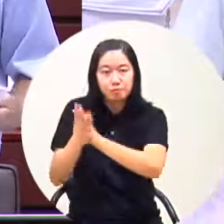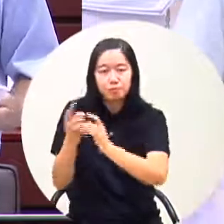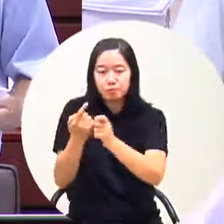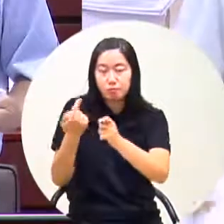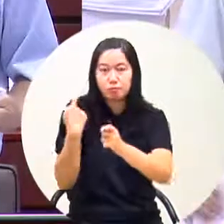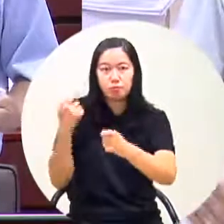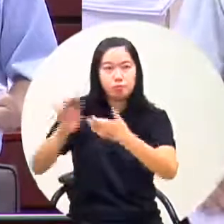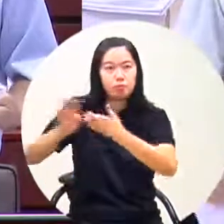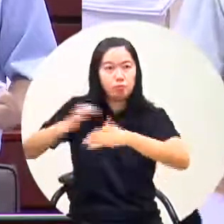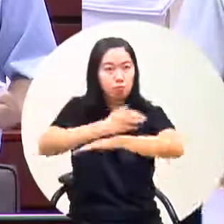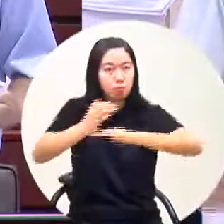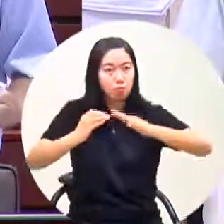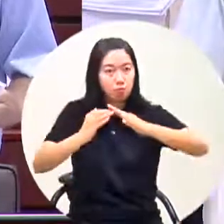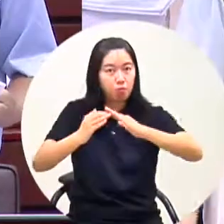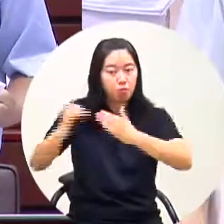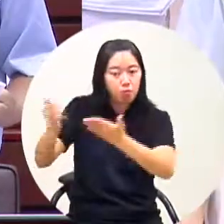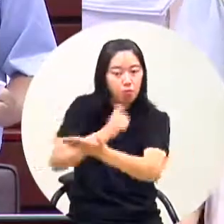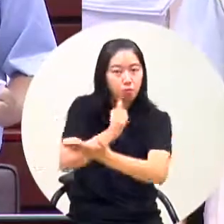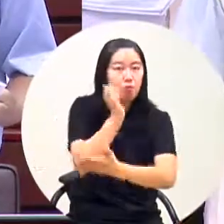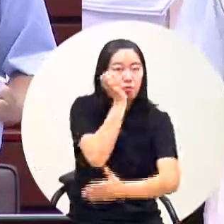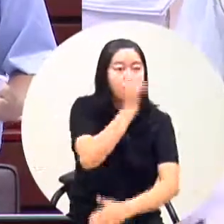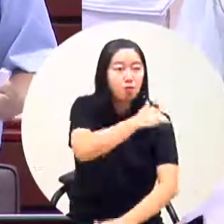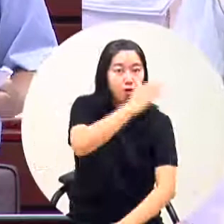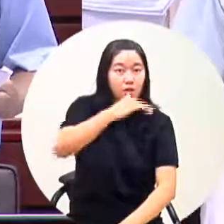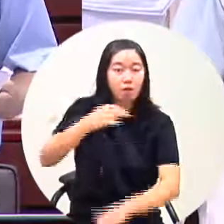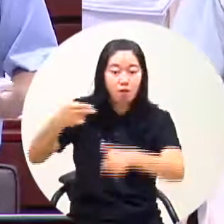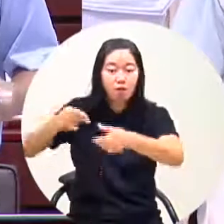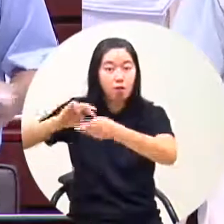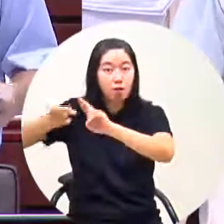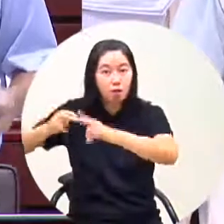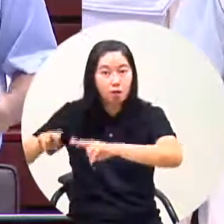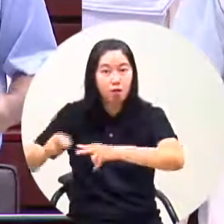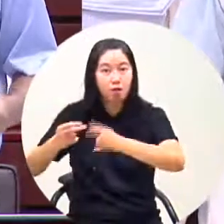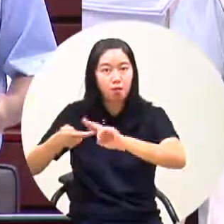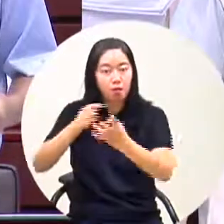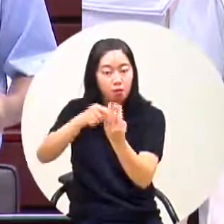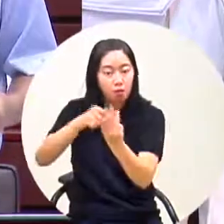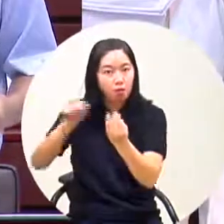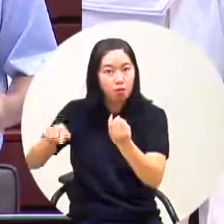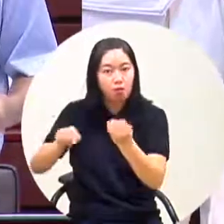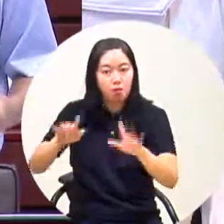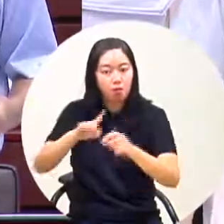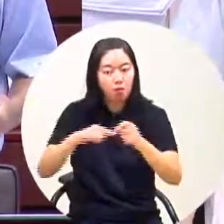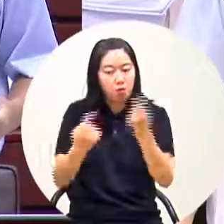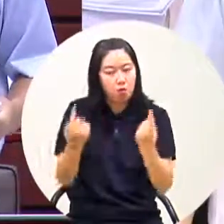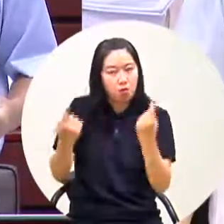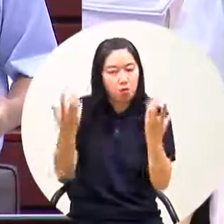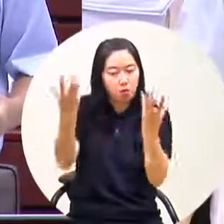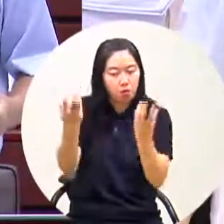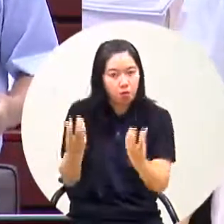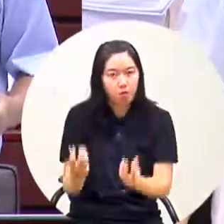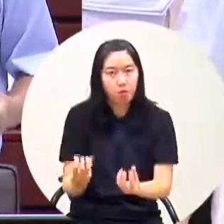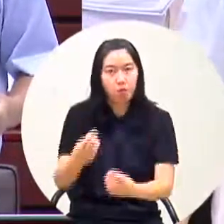市入来工山甲林务诶量，甲今年比起来，差不多